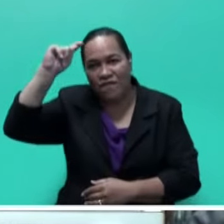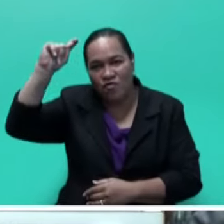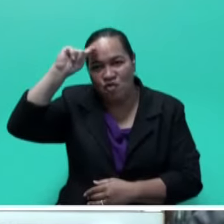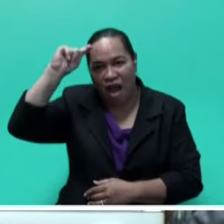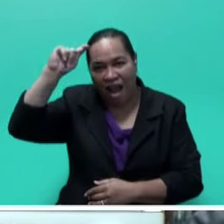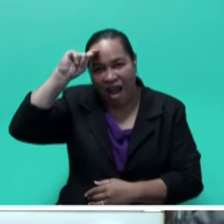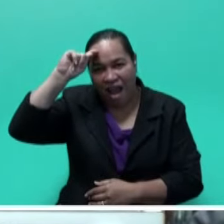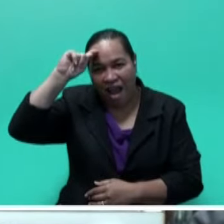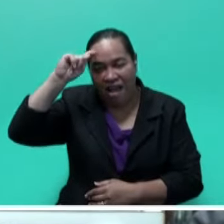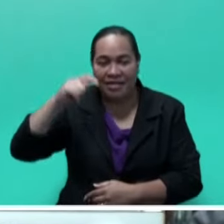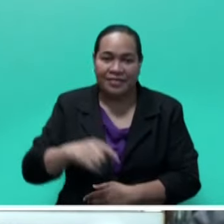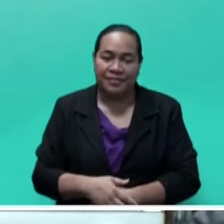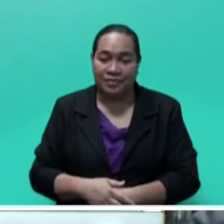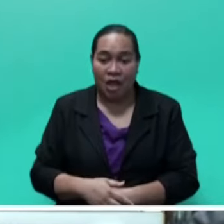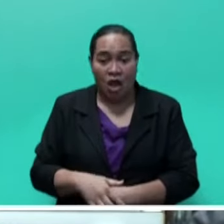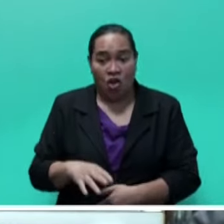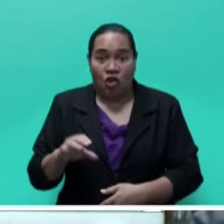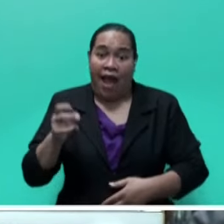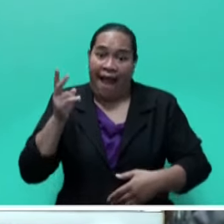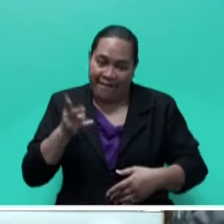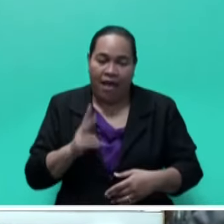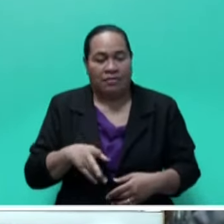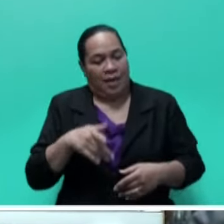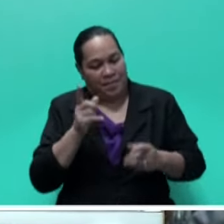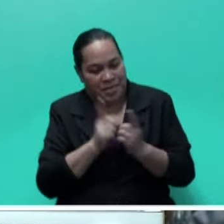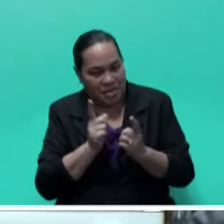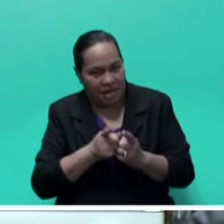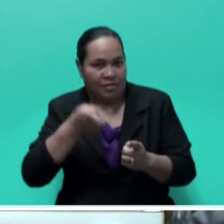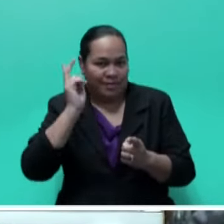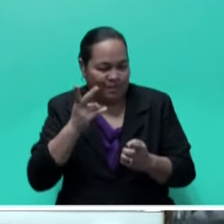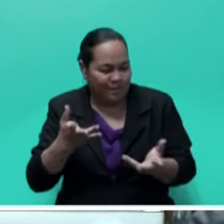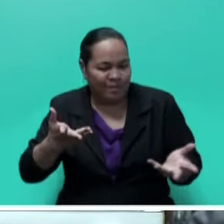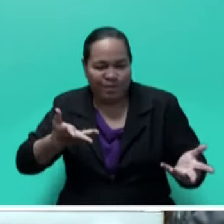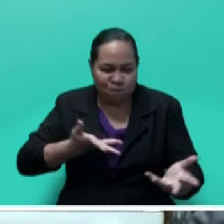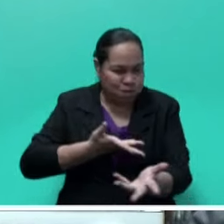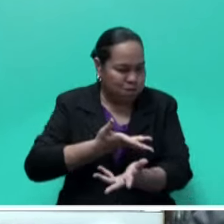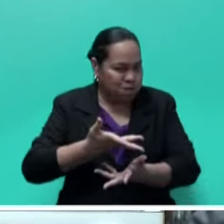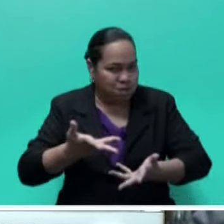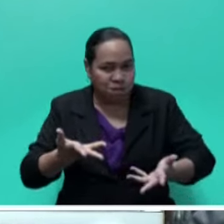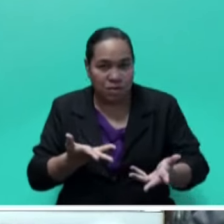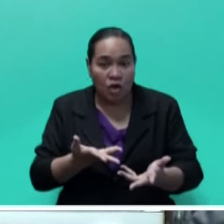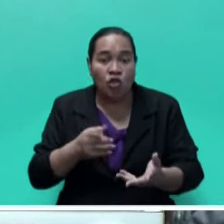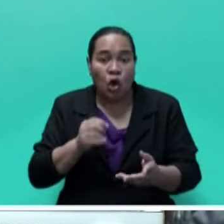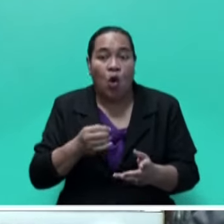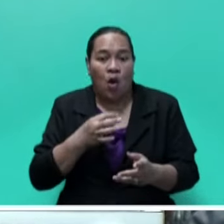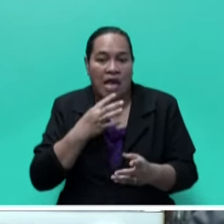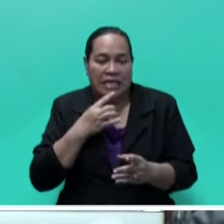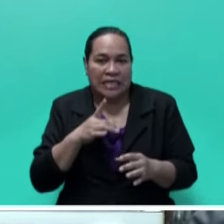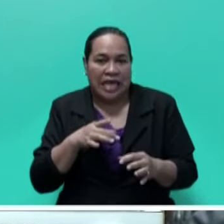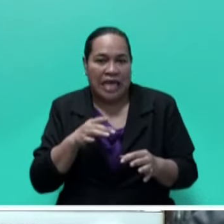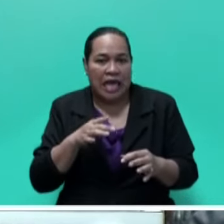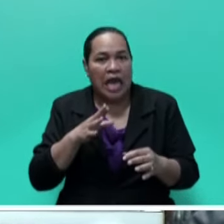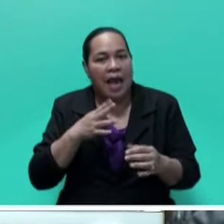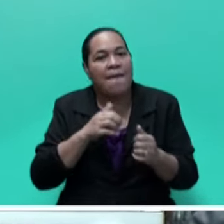Sa mani waedori talen dona mbose mani kerei, men dona mbose lei waedori, e na